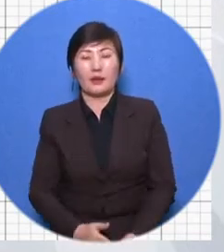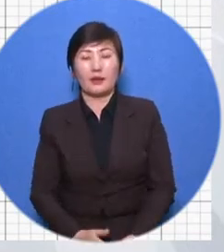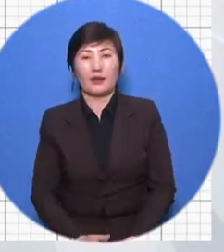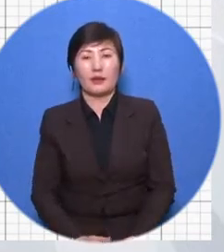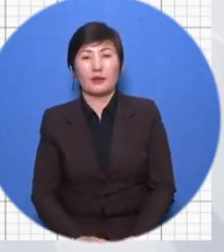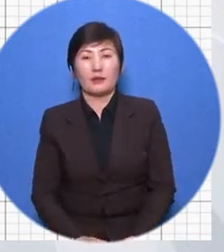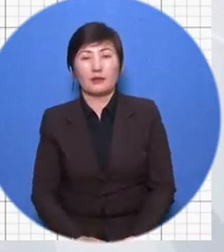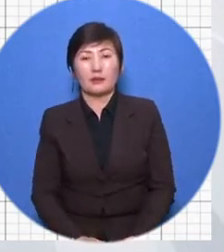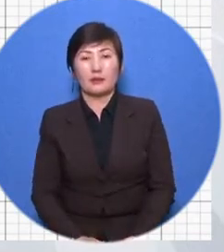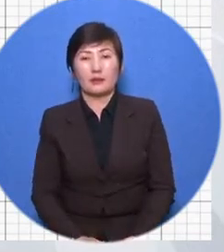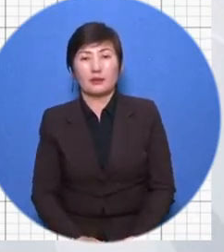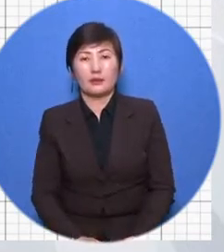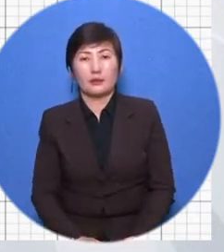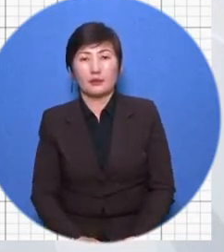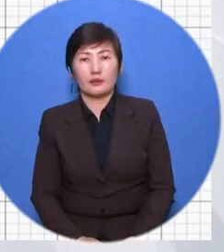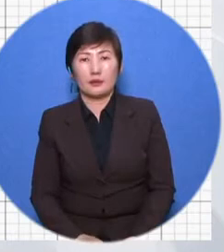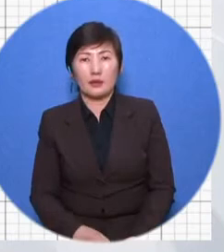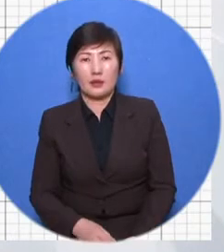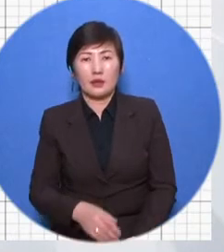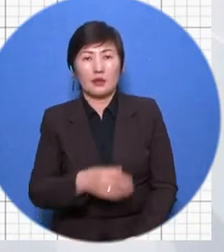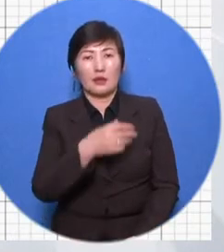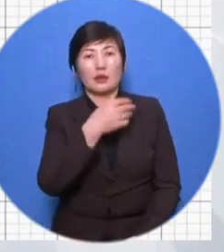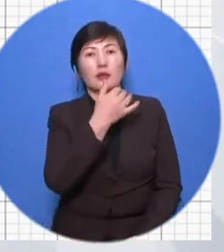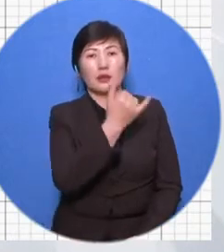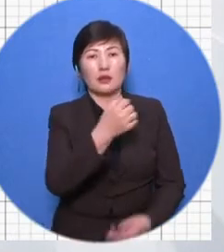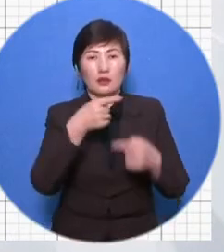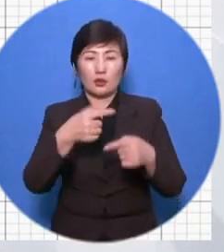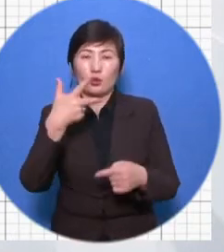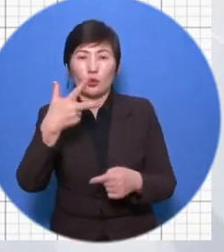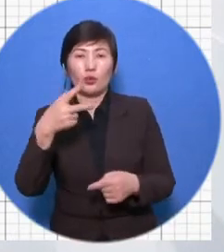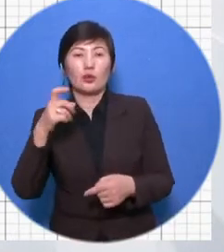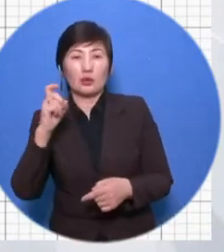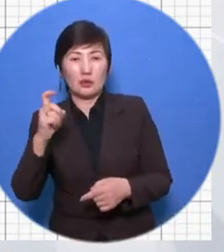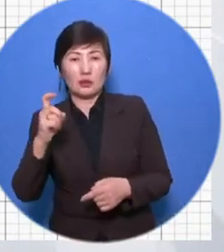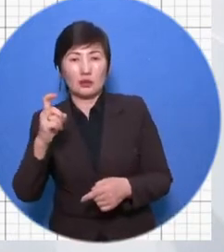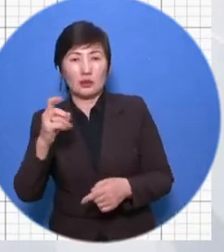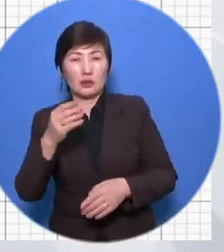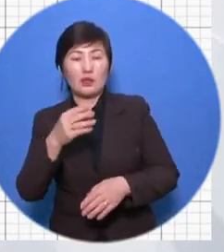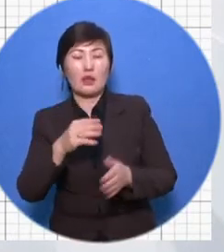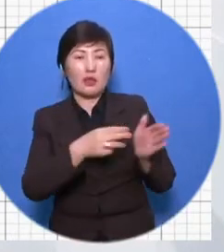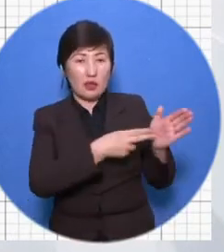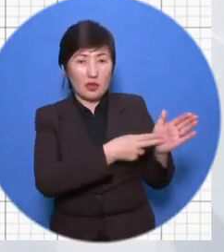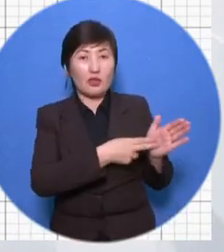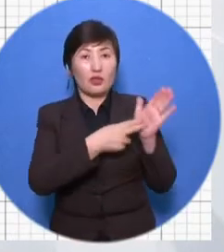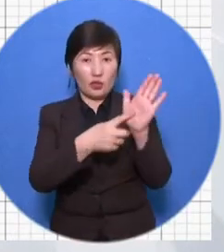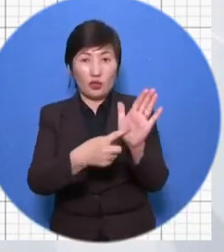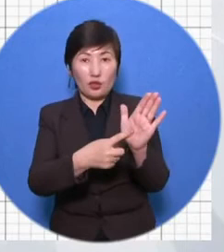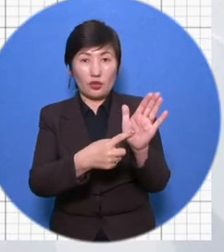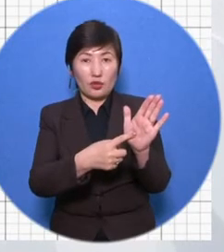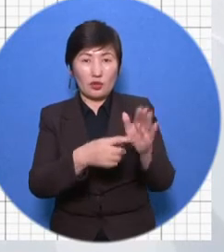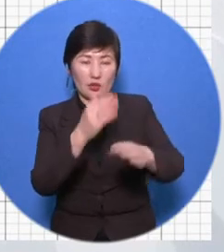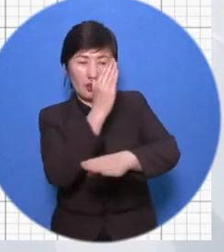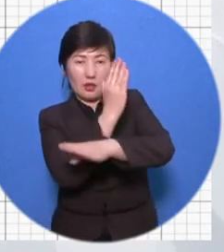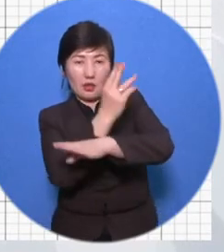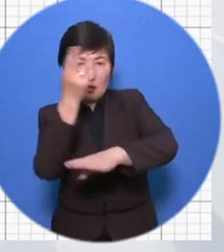тэгэхээр бүгдээрээ y тэнцүү 3x гэсэн тэгштгэлээр өгдсөн шулууныг тэгшинцэгт координат систем дээр зурж харуулж